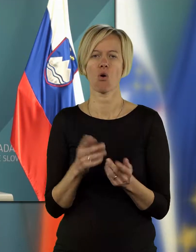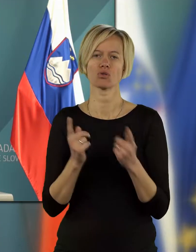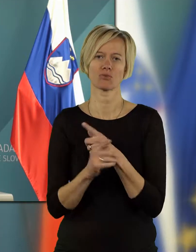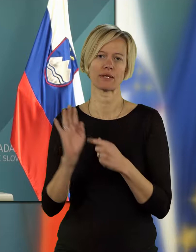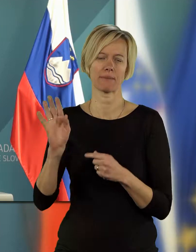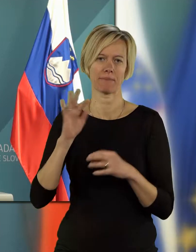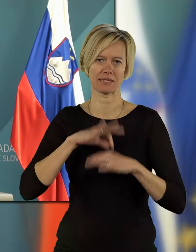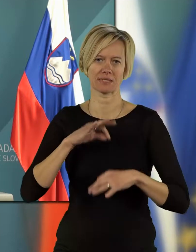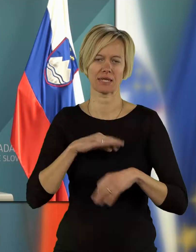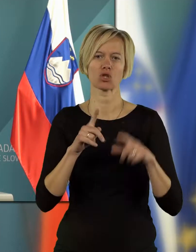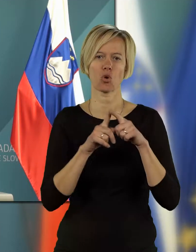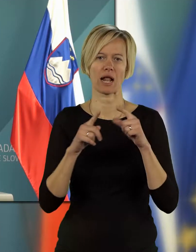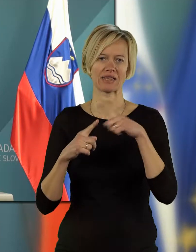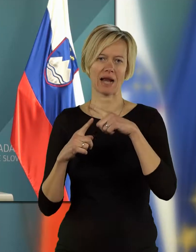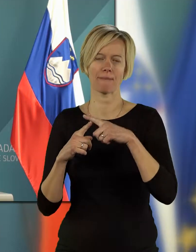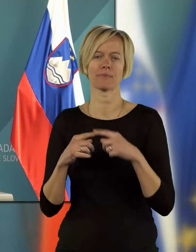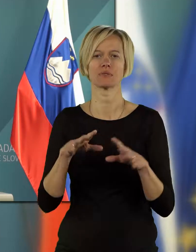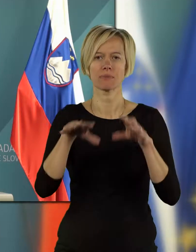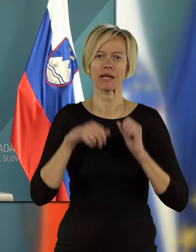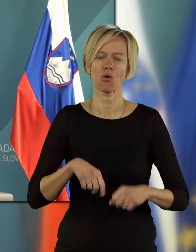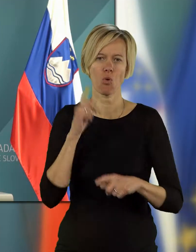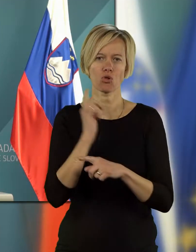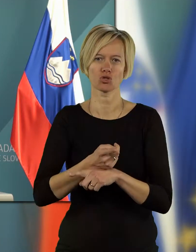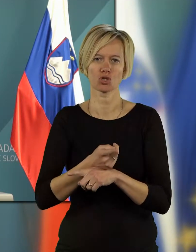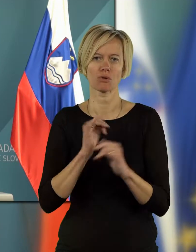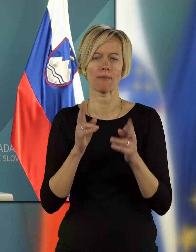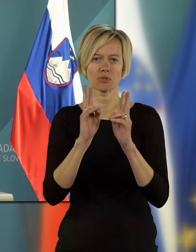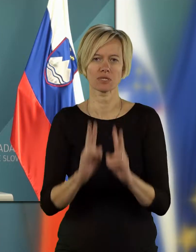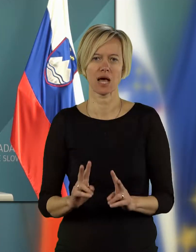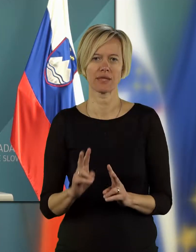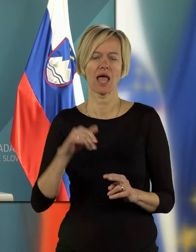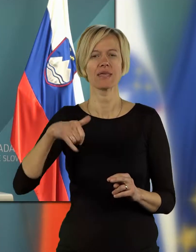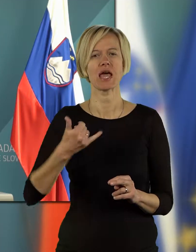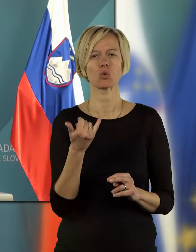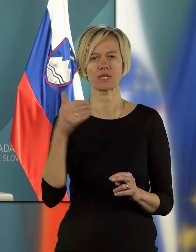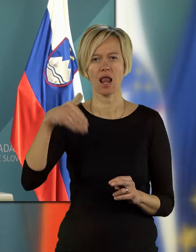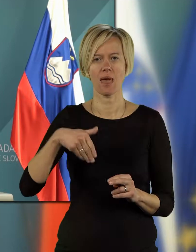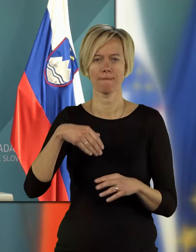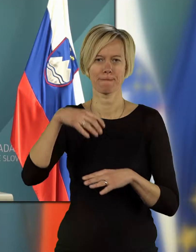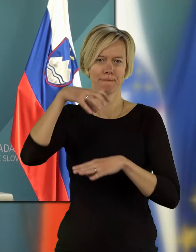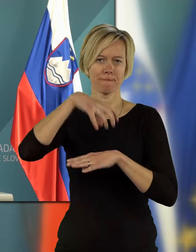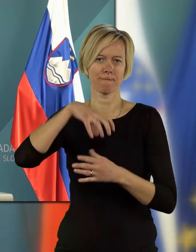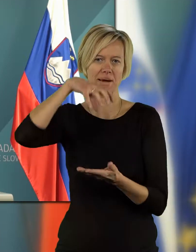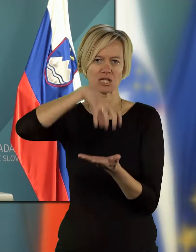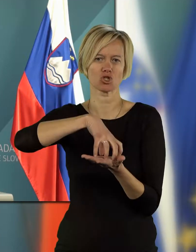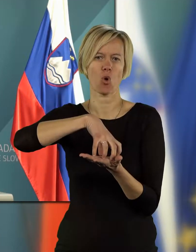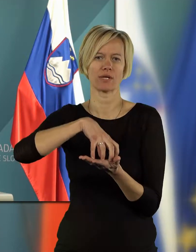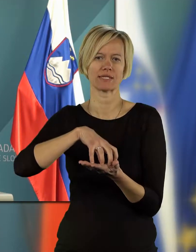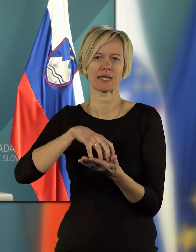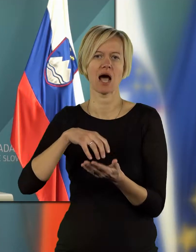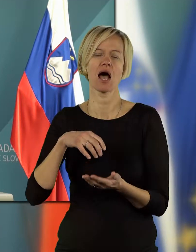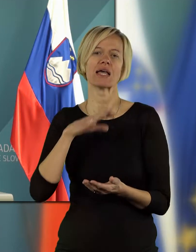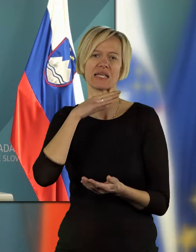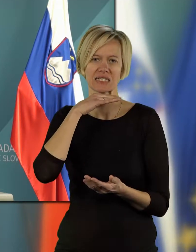njen predsednik Donald Trump sprejel odločitev, da postane Jeruzalem prestolnica